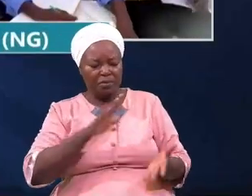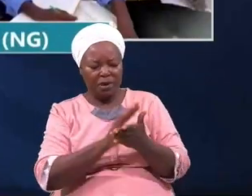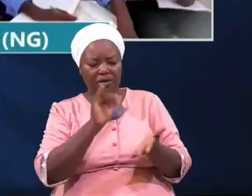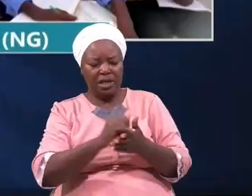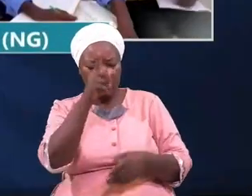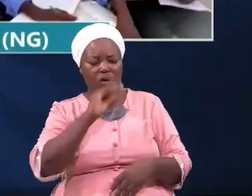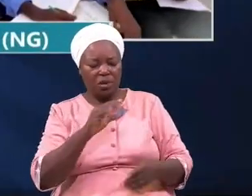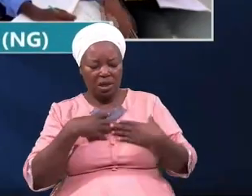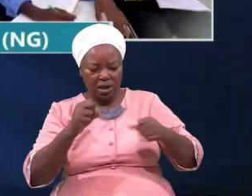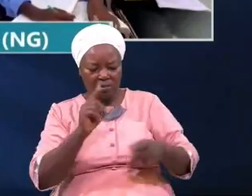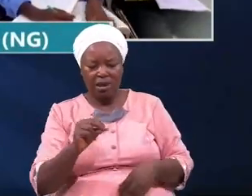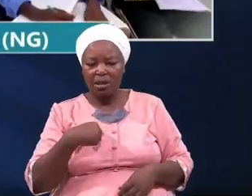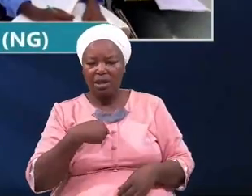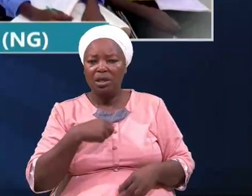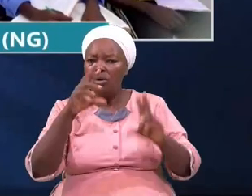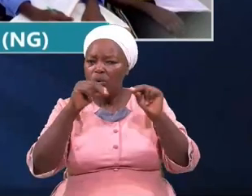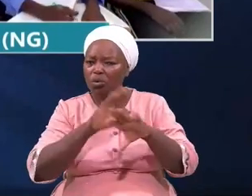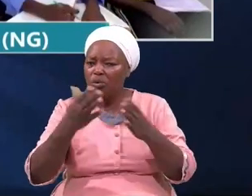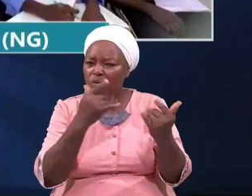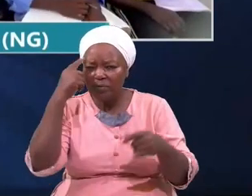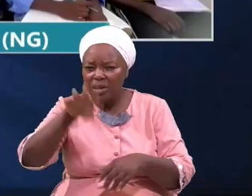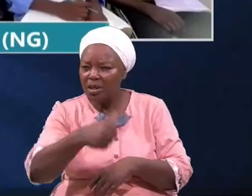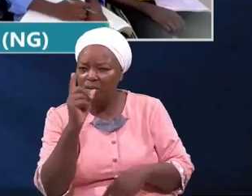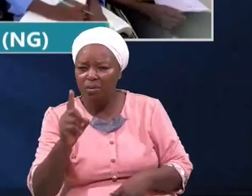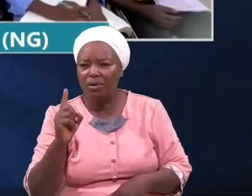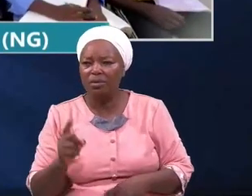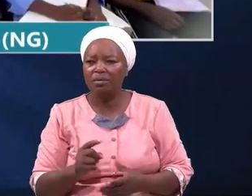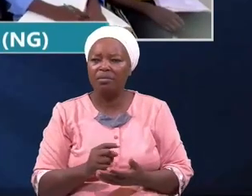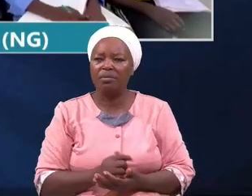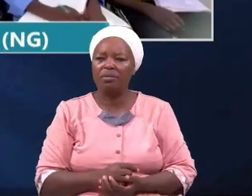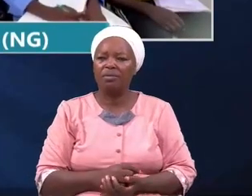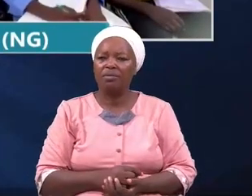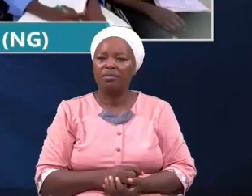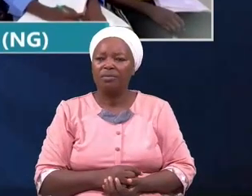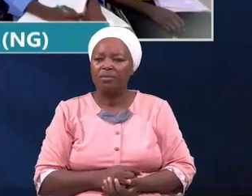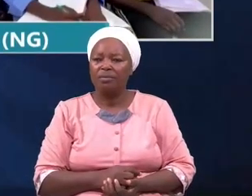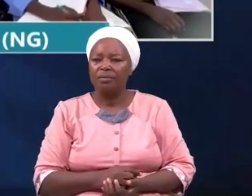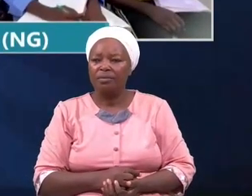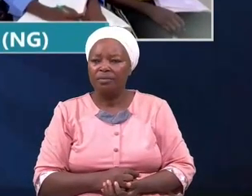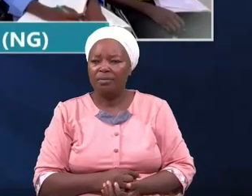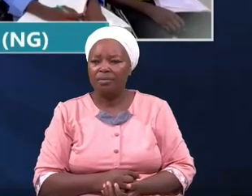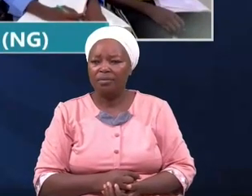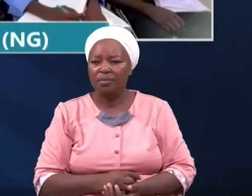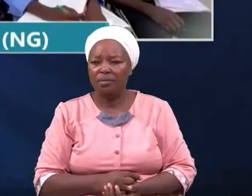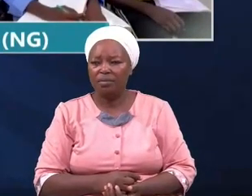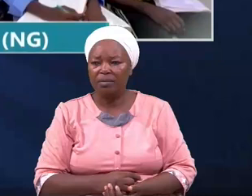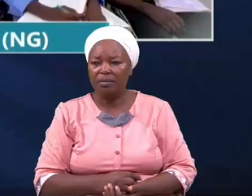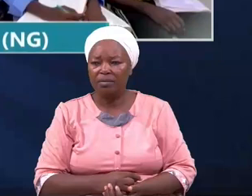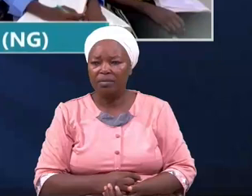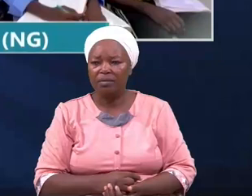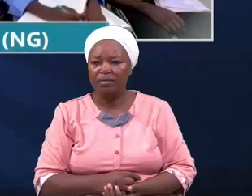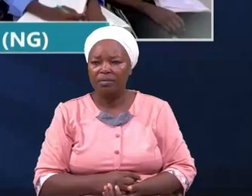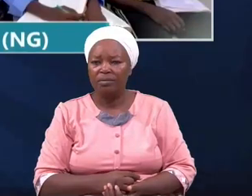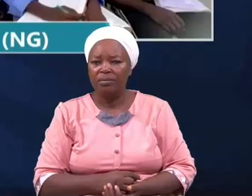Regardez l'homme là qui est dans le fauteuil roulant. Lorsqu'il va se lever, donc je vais croire et Dieu va me guérir. Non, il ne faut pas regarder les autres.